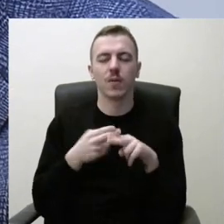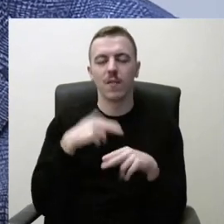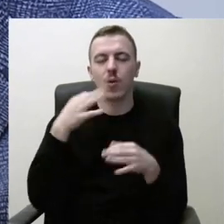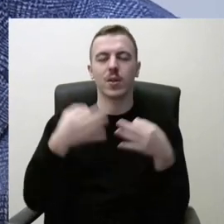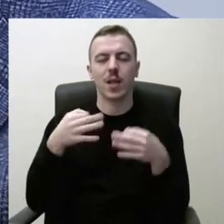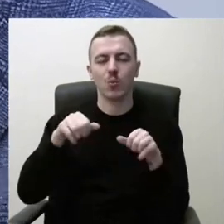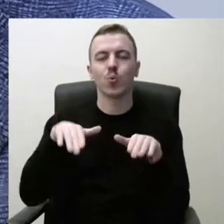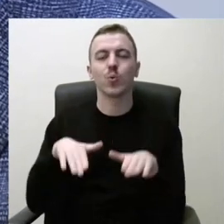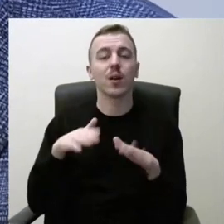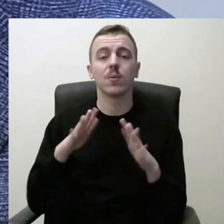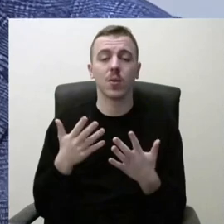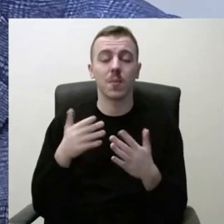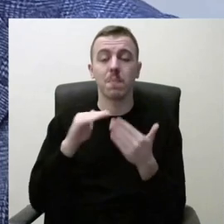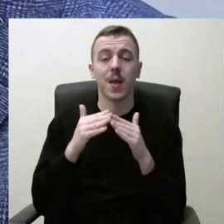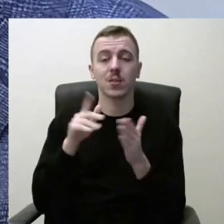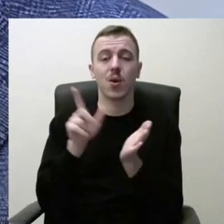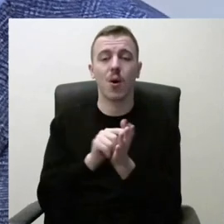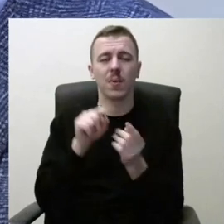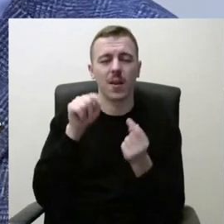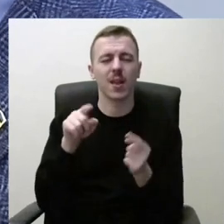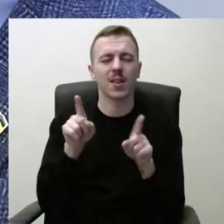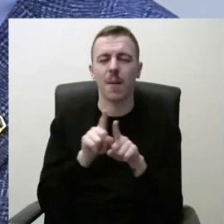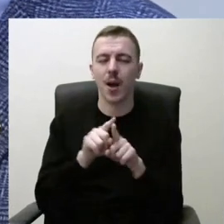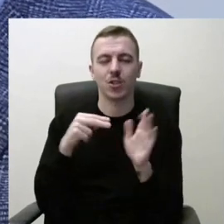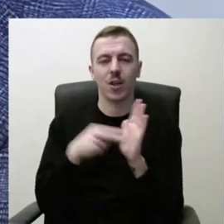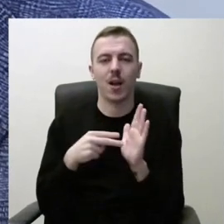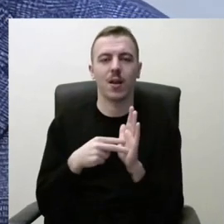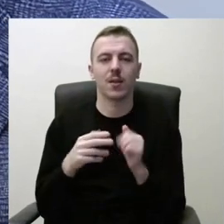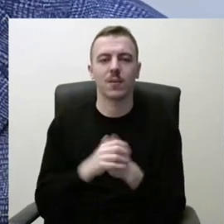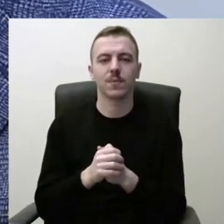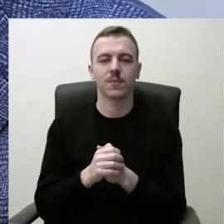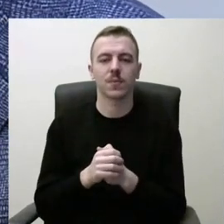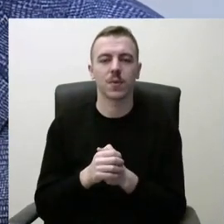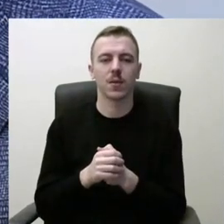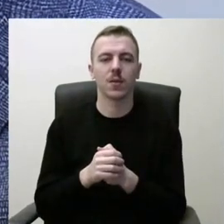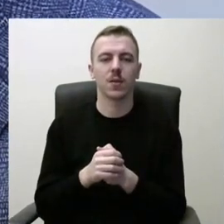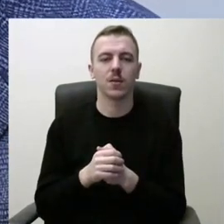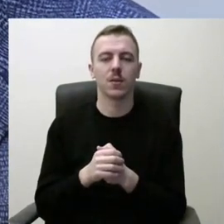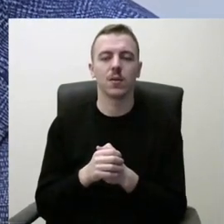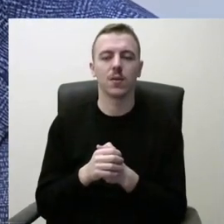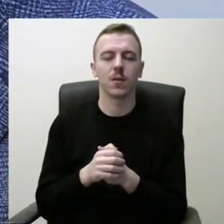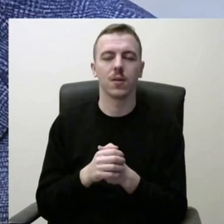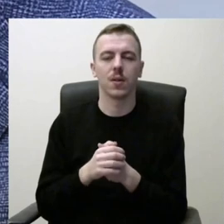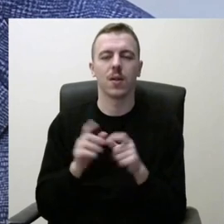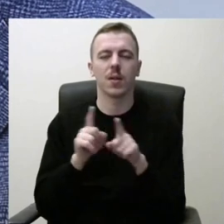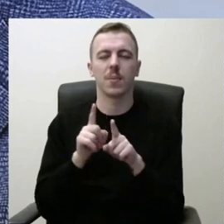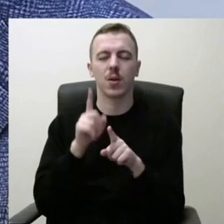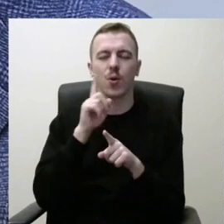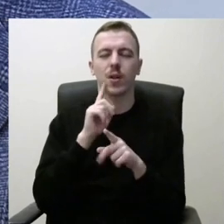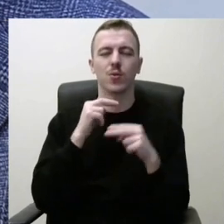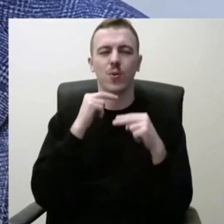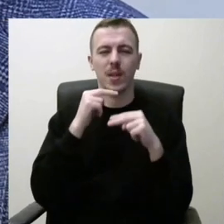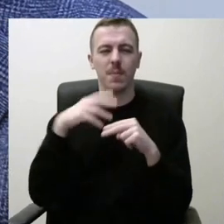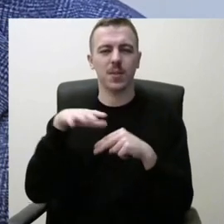yra tokia, kad miestas turi taikyti tą pačią kainą. Norėčiau tik tai dar atkreipti dėmesį, kolegos, kad vis dėlto,